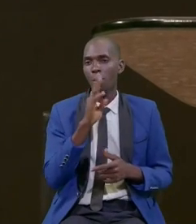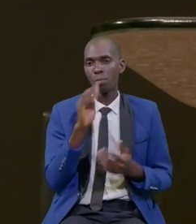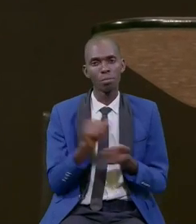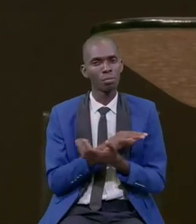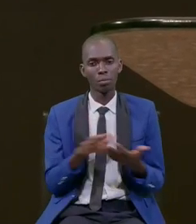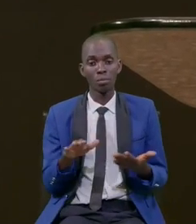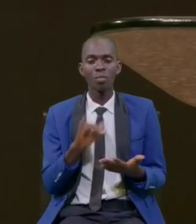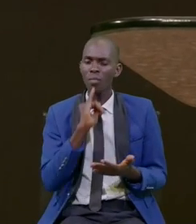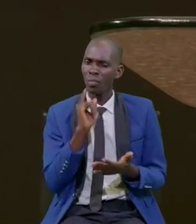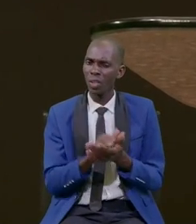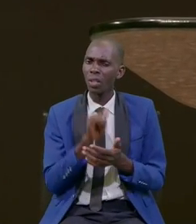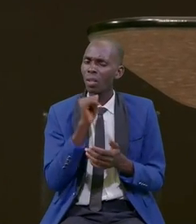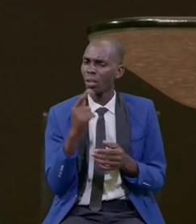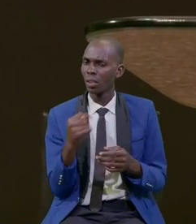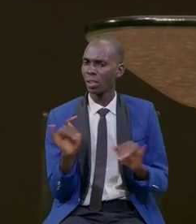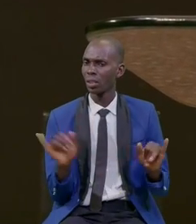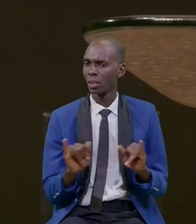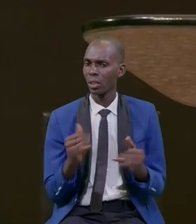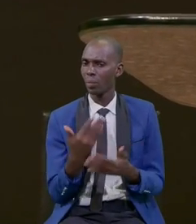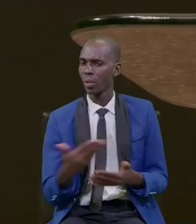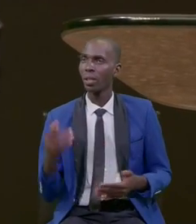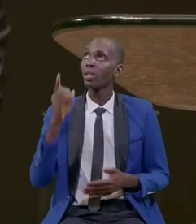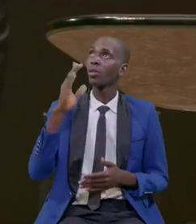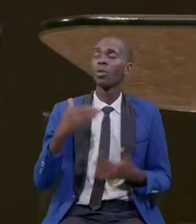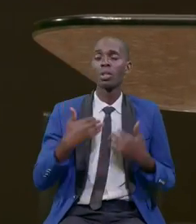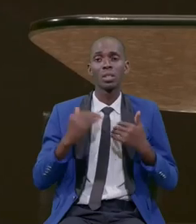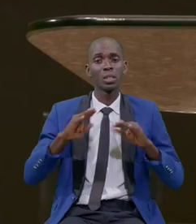N'est-ce pas la même chose que le Seigneur nous a donné,